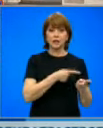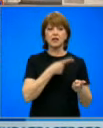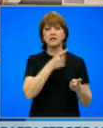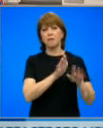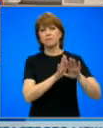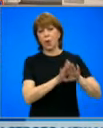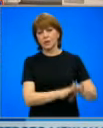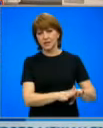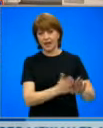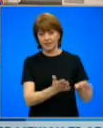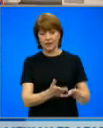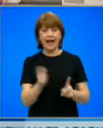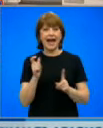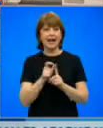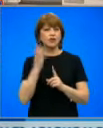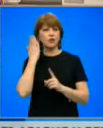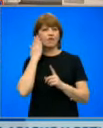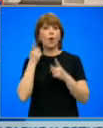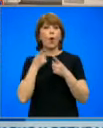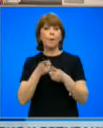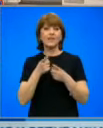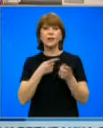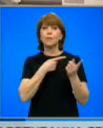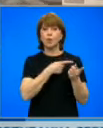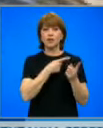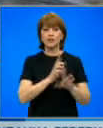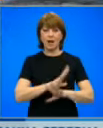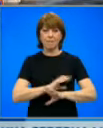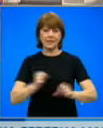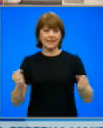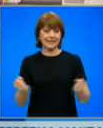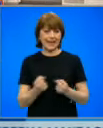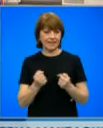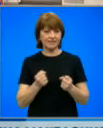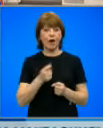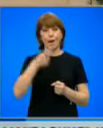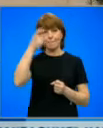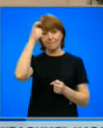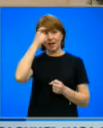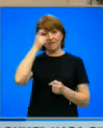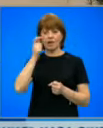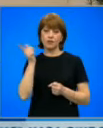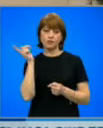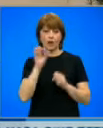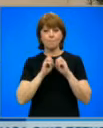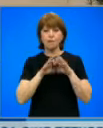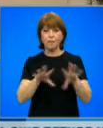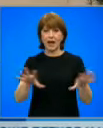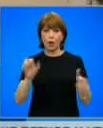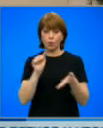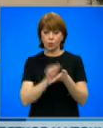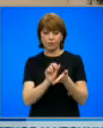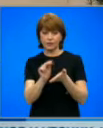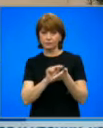трупчета. Рашков обвини прокуратурата в бездействие и обяви, че МВР ще публикува списък с тези преписки. А премиерът